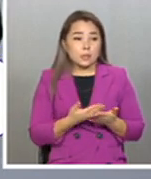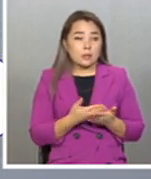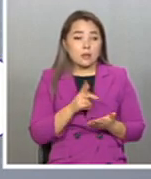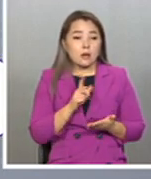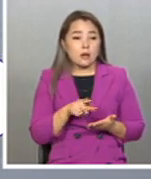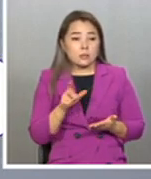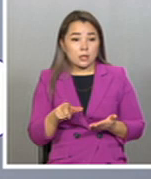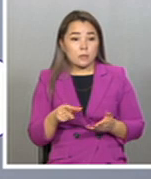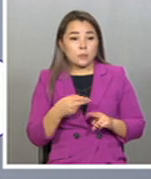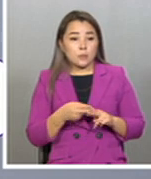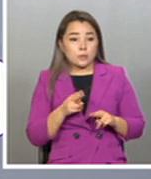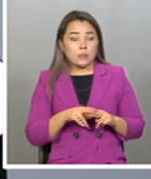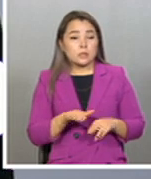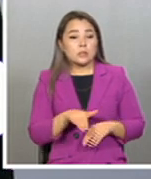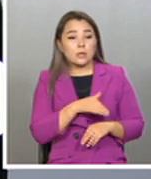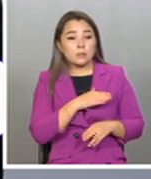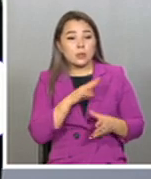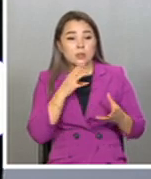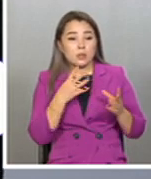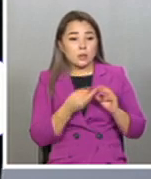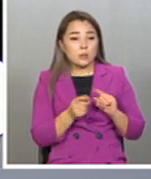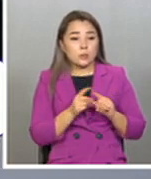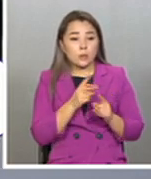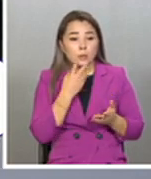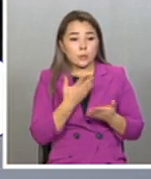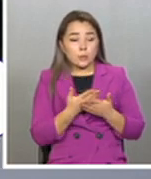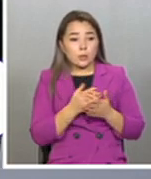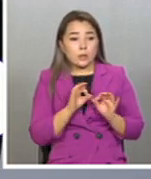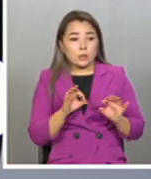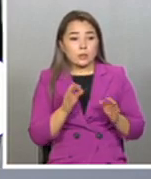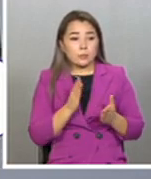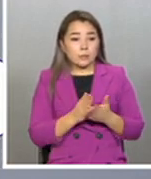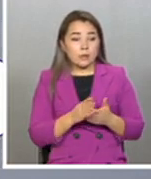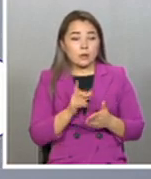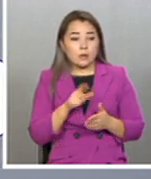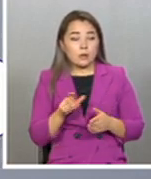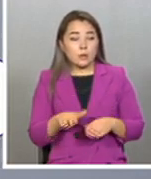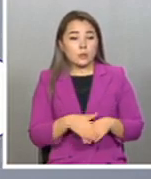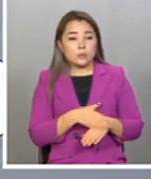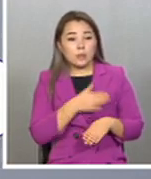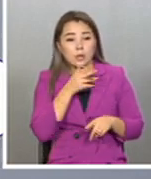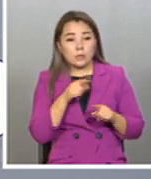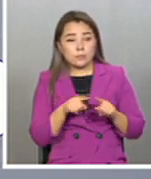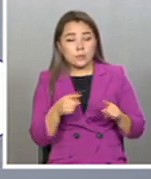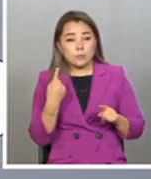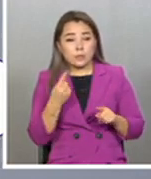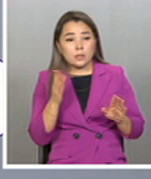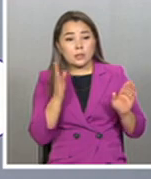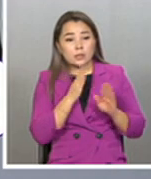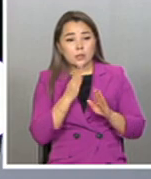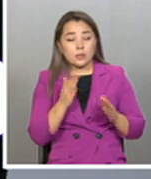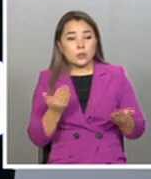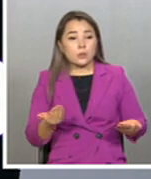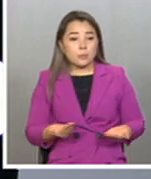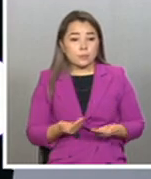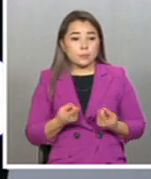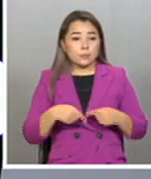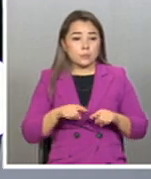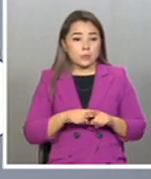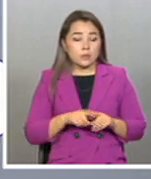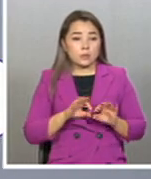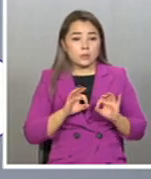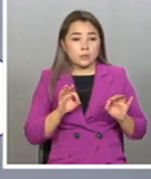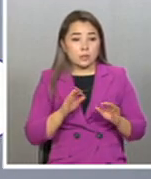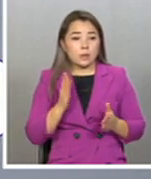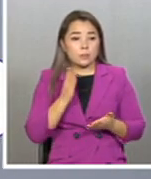сол температураға бейімделу көрсеткіштерін айтыламыз. Адам ұзақ уақыт бір климаттық ортада өмір сүрсе, сол температураға